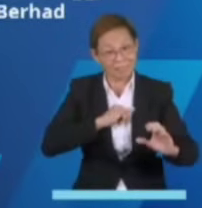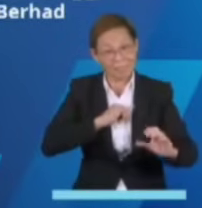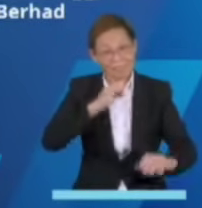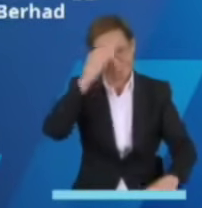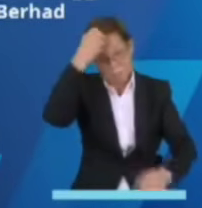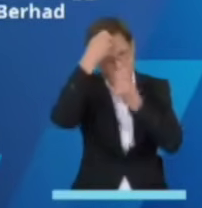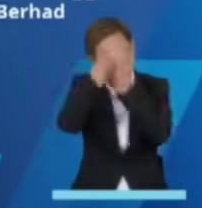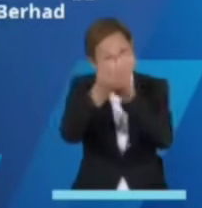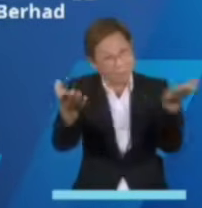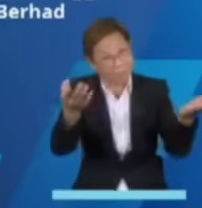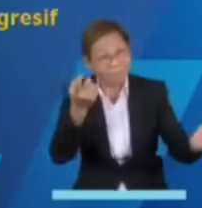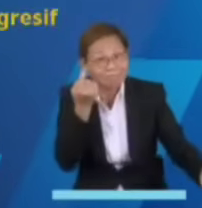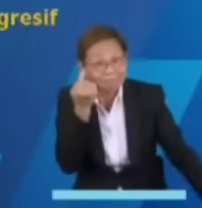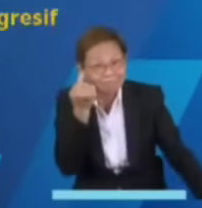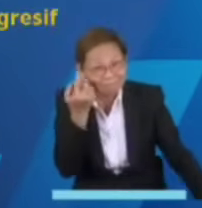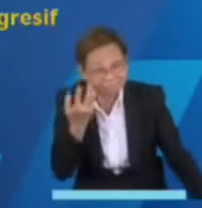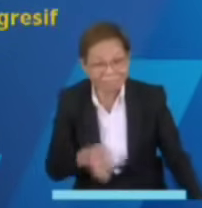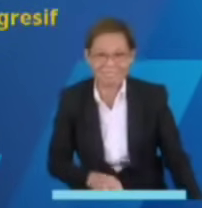lontarkan tadi.